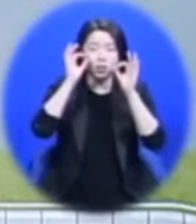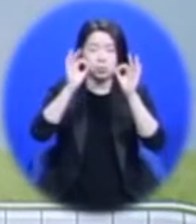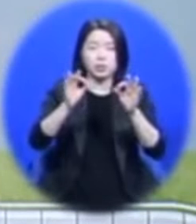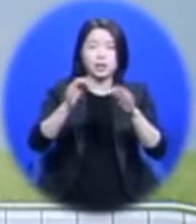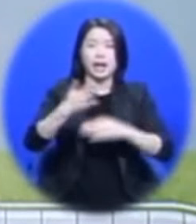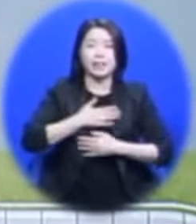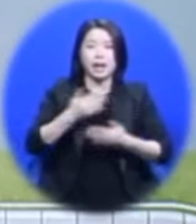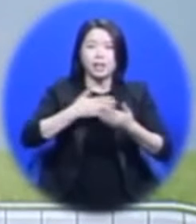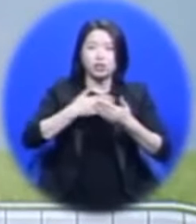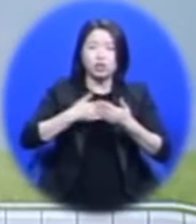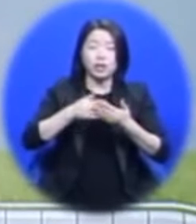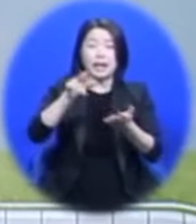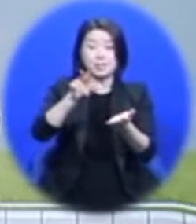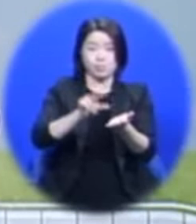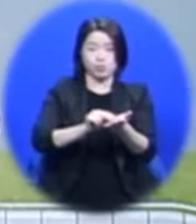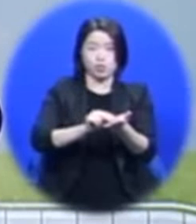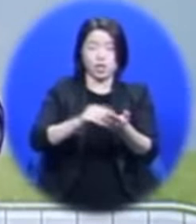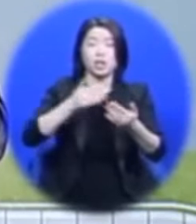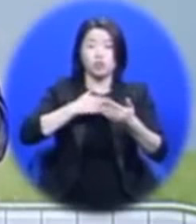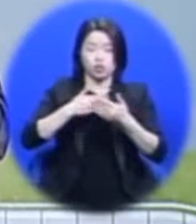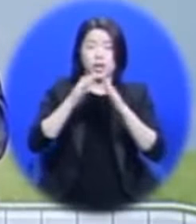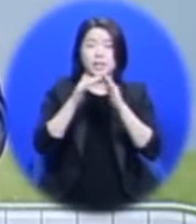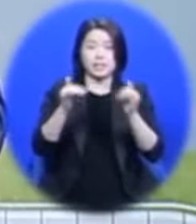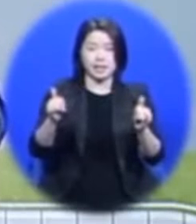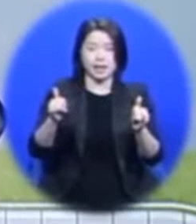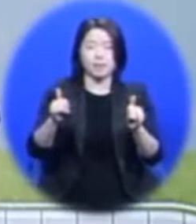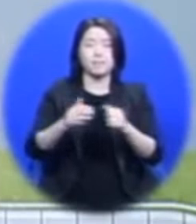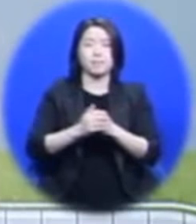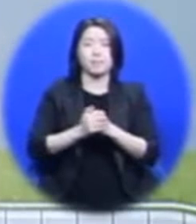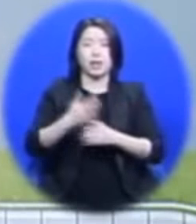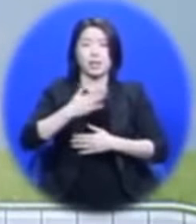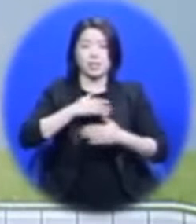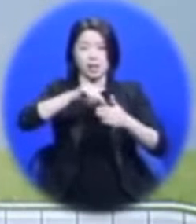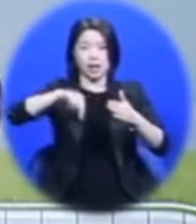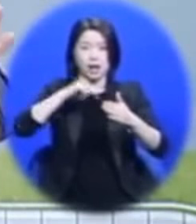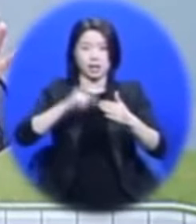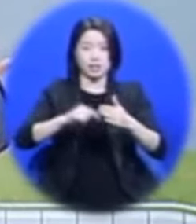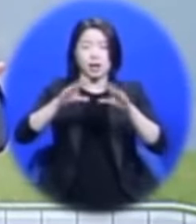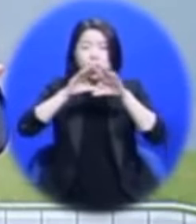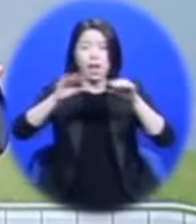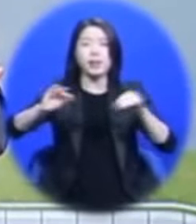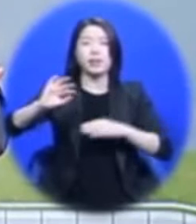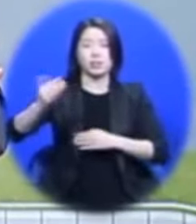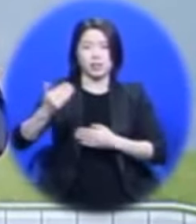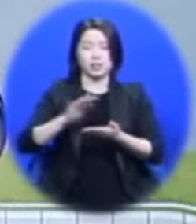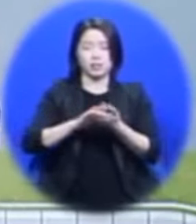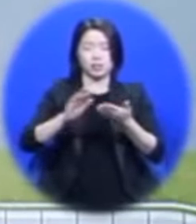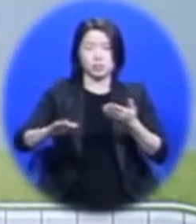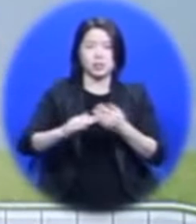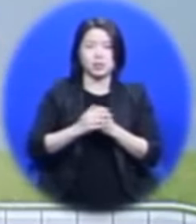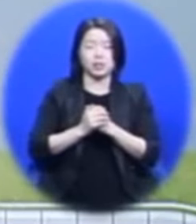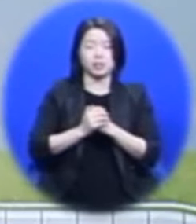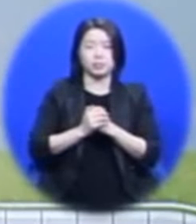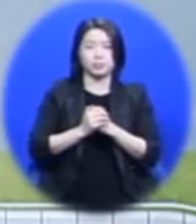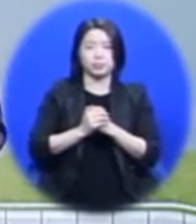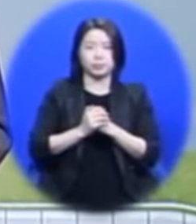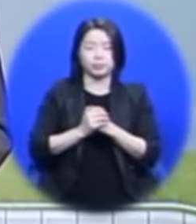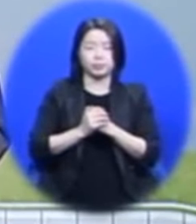나를 두렵게 하는 문제, 두렵게 하는 사람이 내 안에서 해결이 되는 거죠.